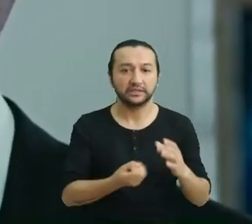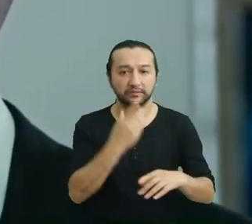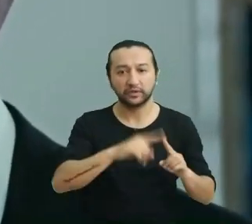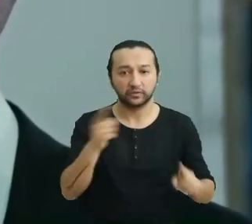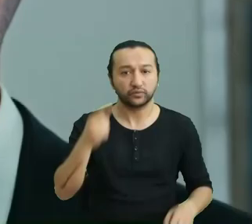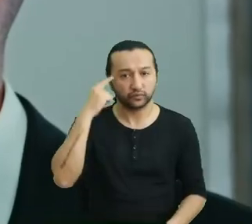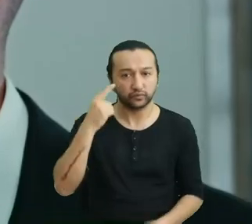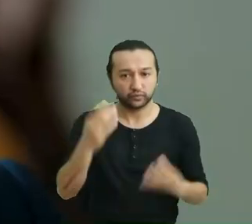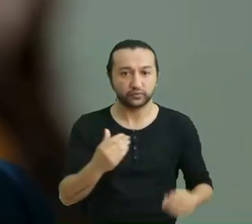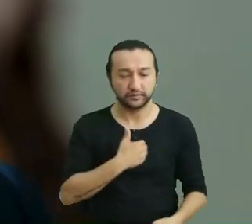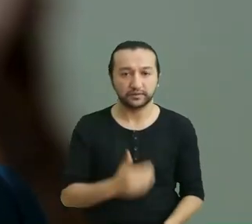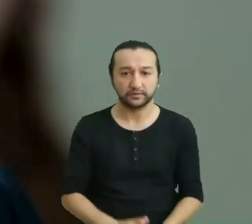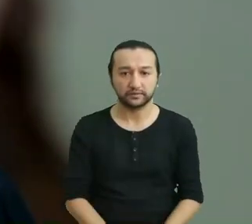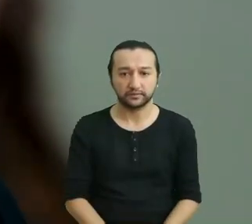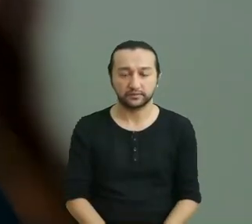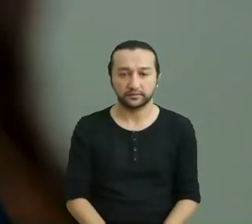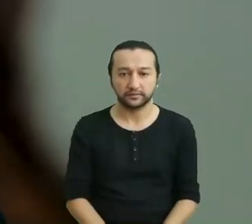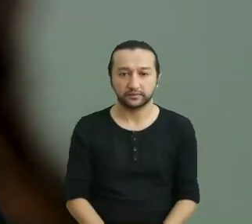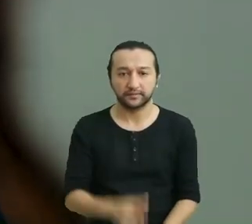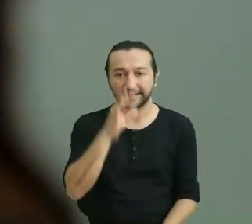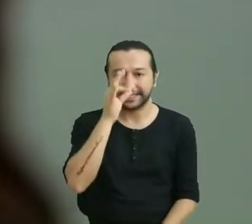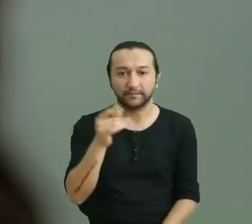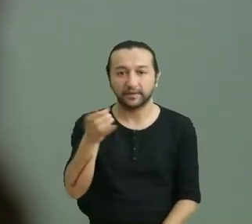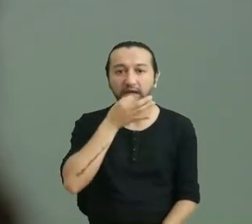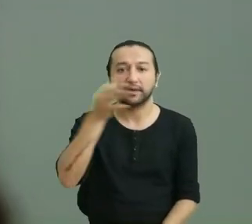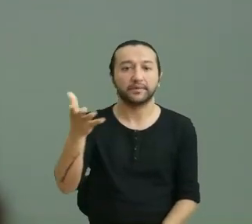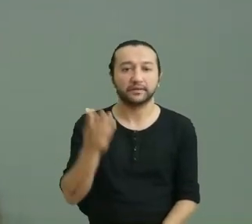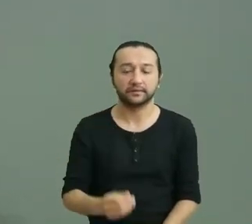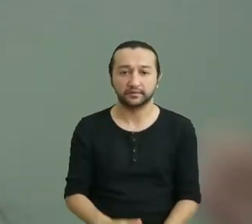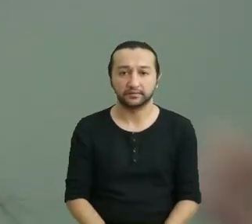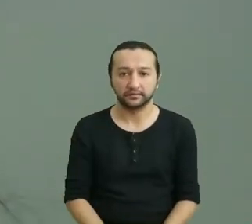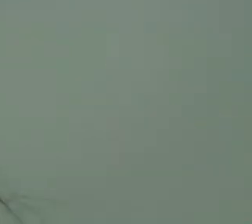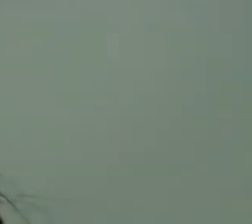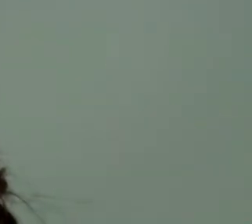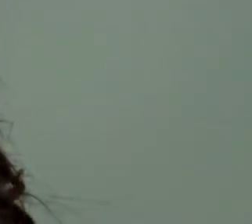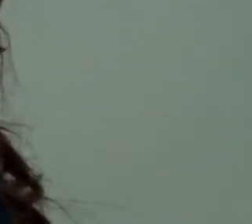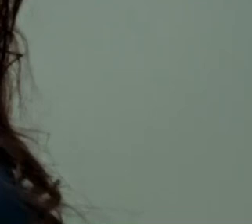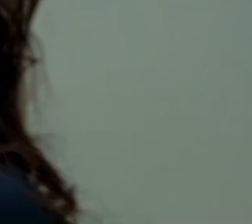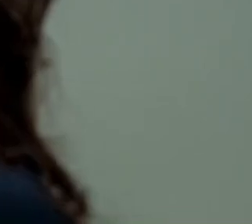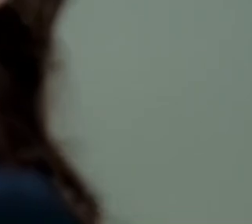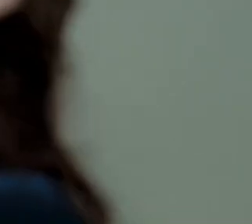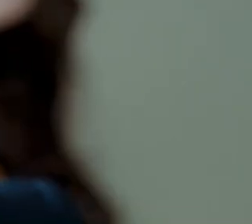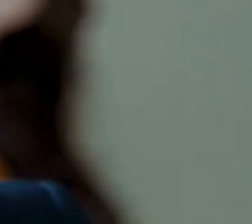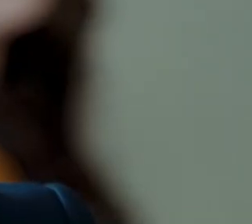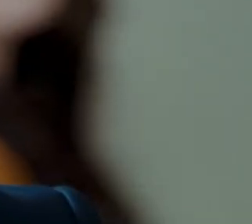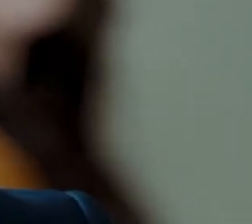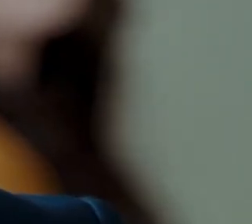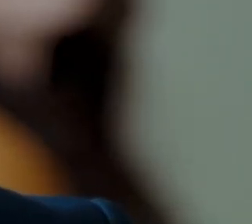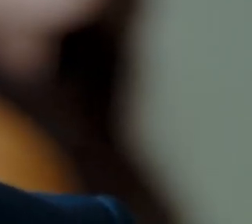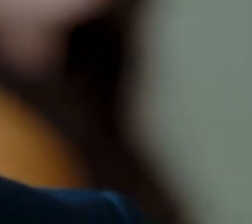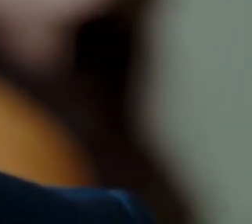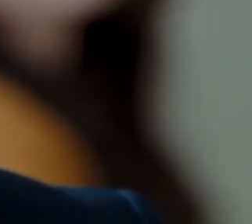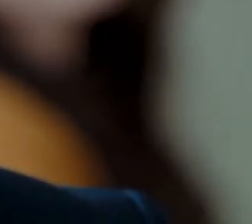düşünüyorum. Kim uçurdu bu haberi? Gökçe'nin sırtı duvara yaslı. Bakışları